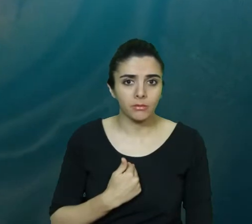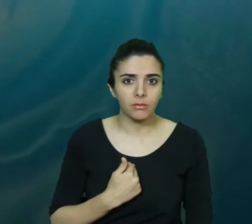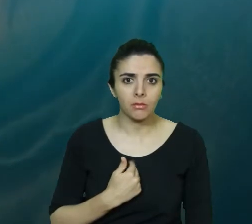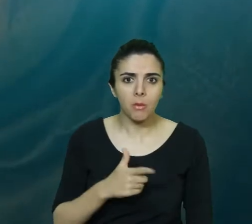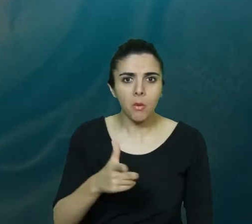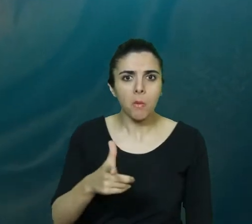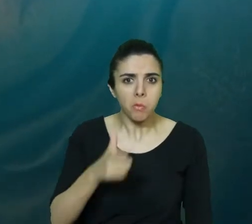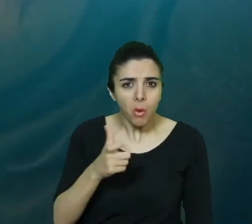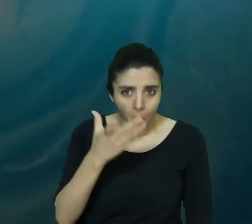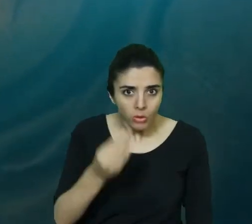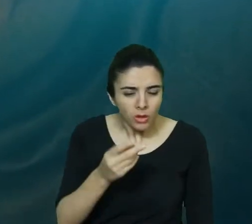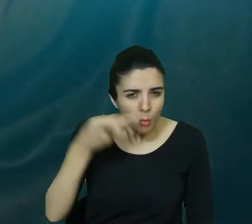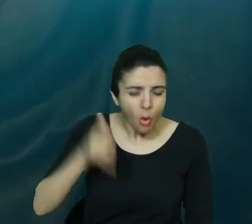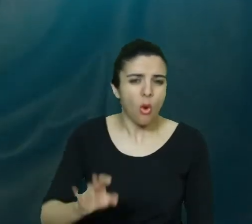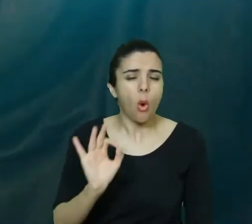Lan tetiği çeksem geberiydi.